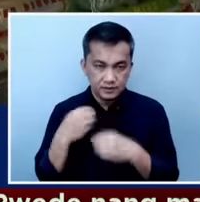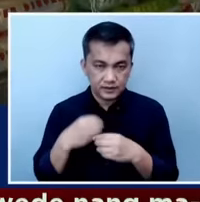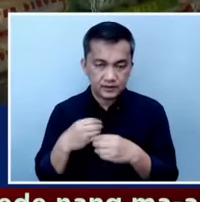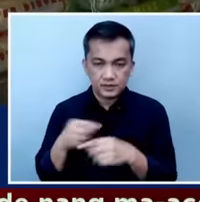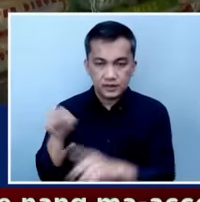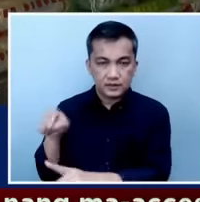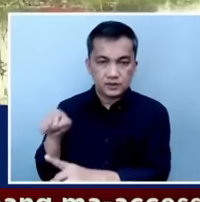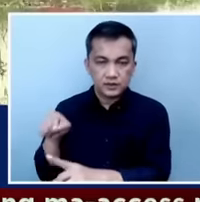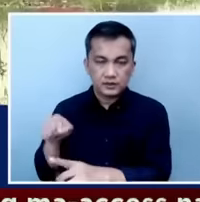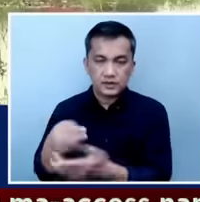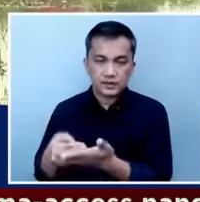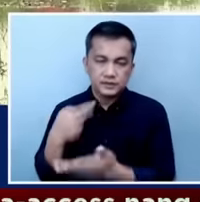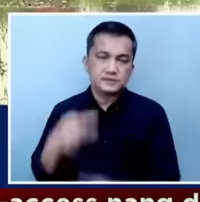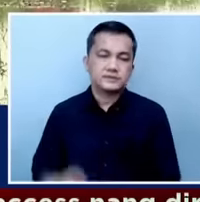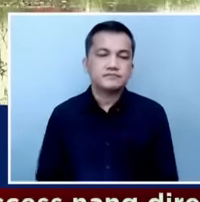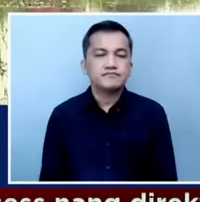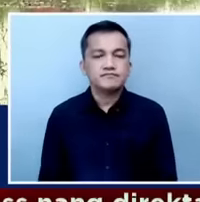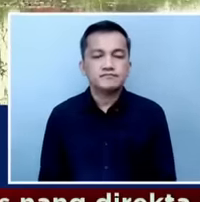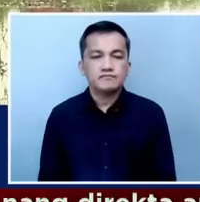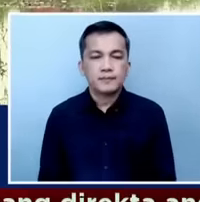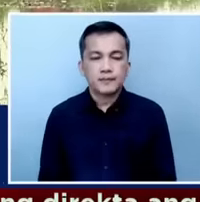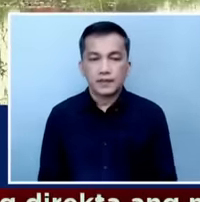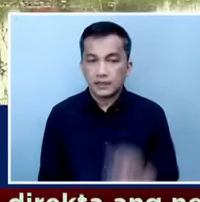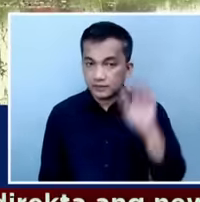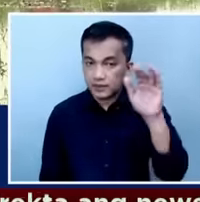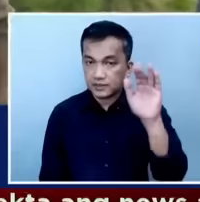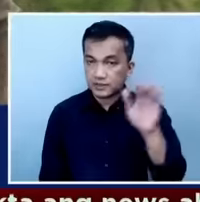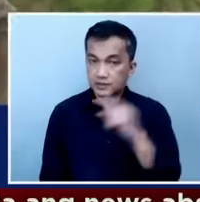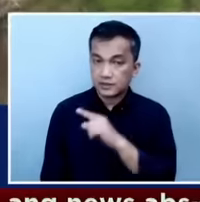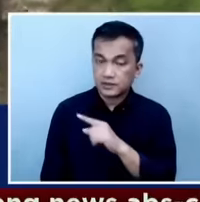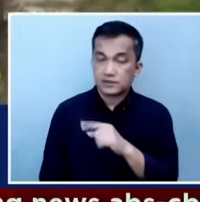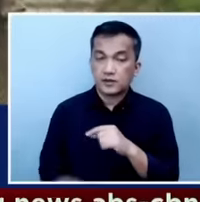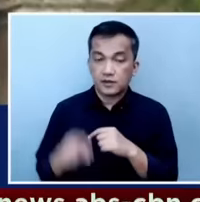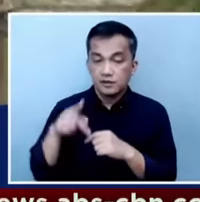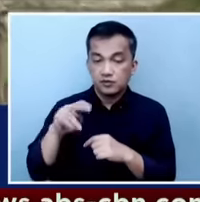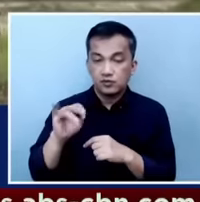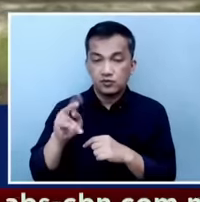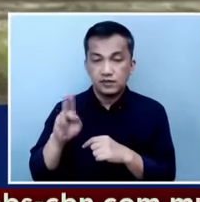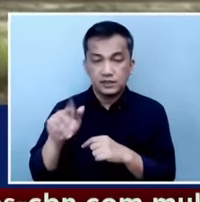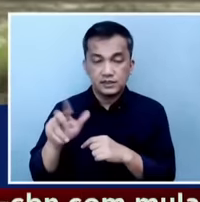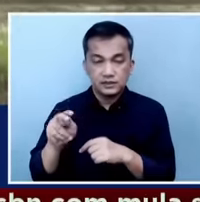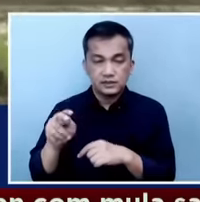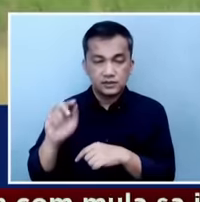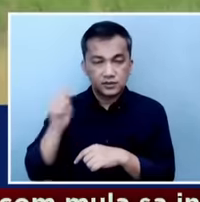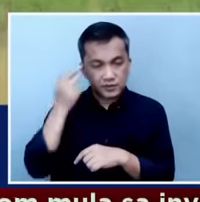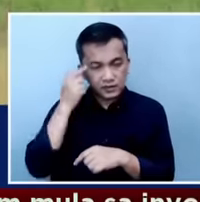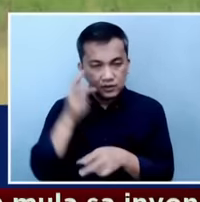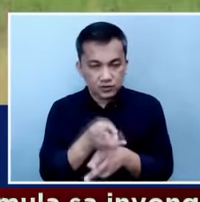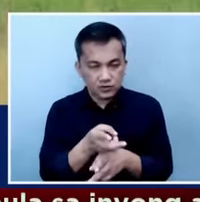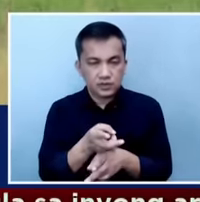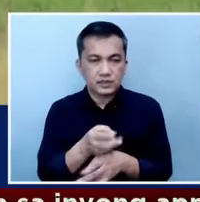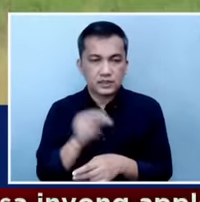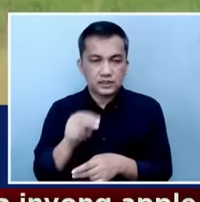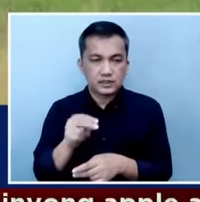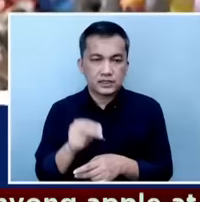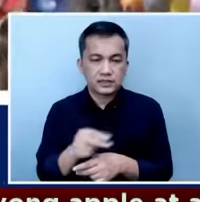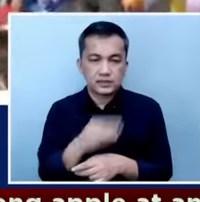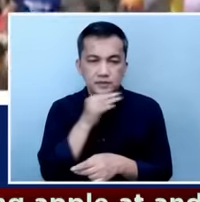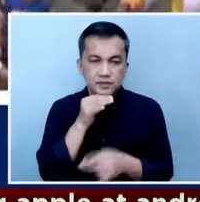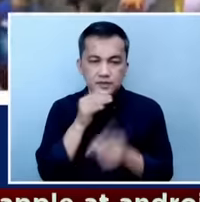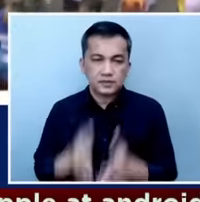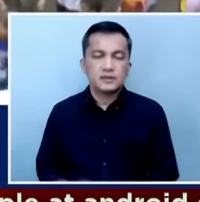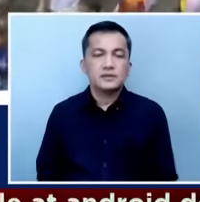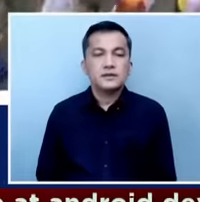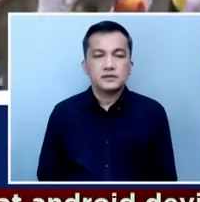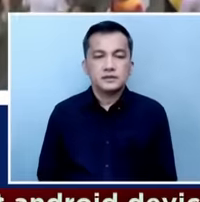partikular ang bigas. Panawagan ni Punong Bayan sa pamahalaan, tutukan ang pangangailangan ng mga magsasaka. Suportahan natin